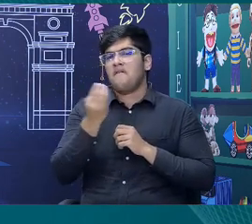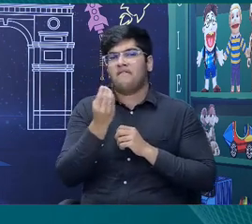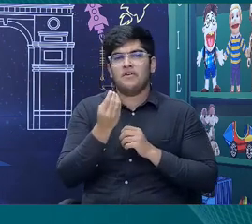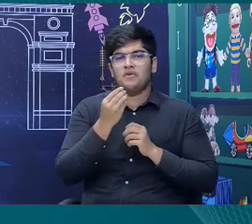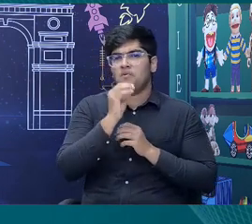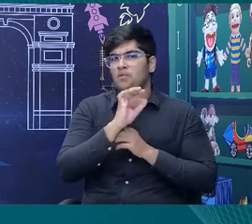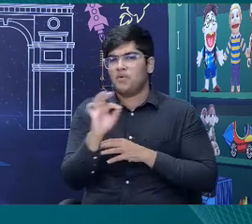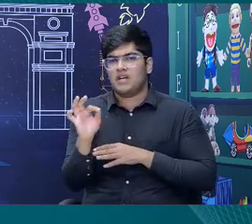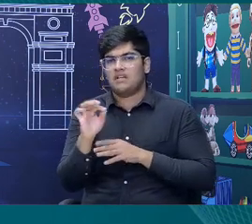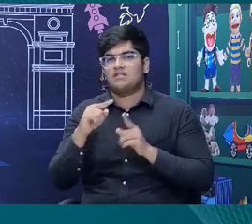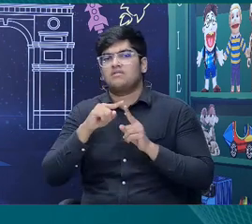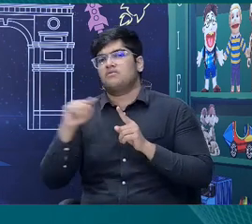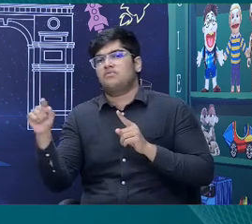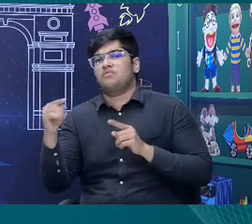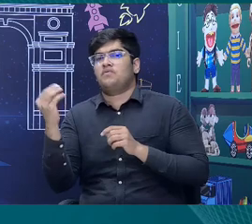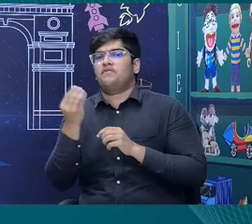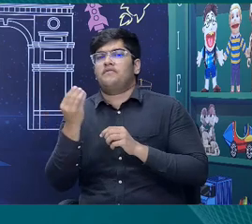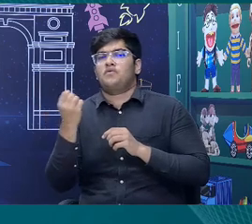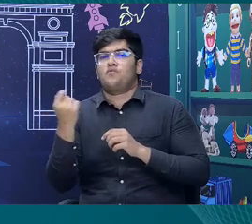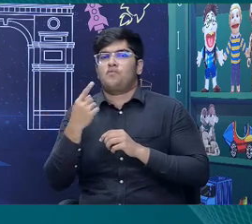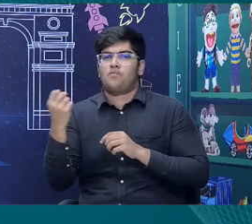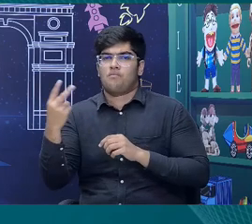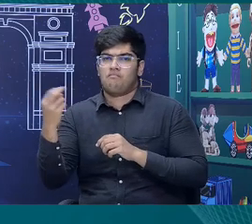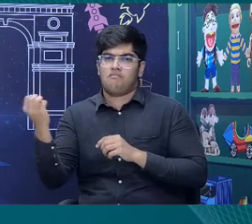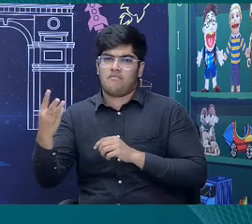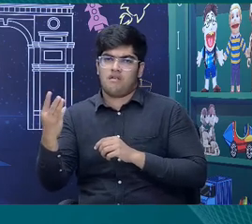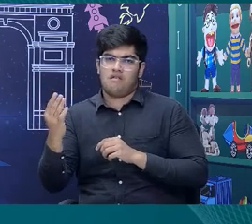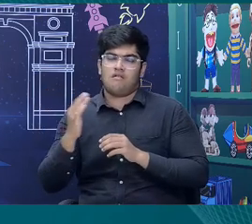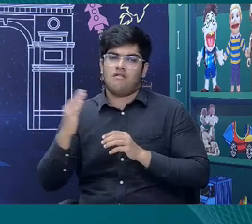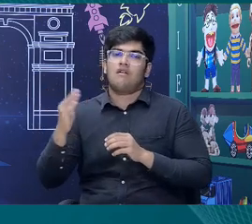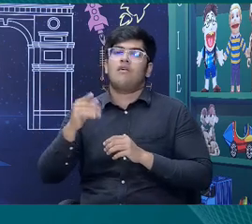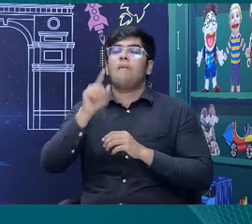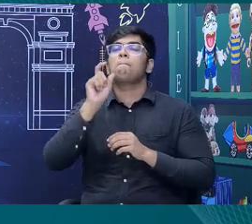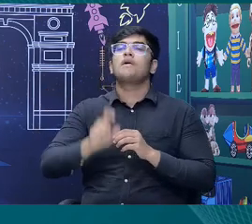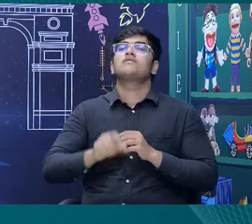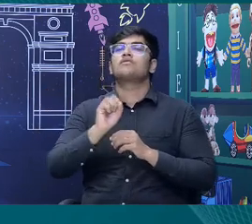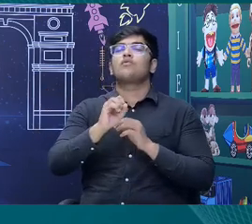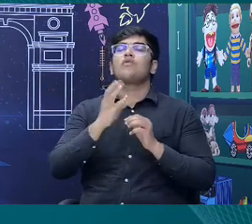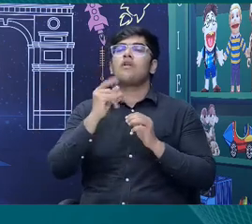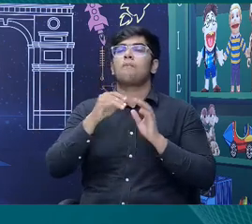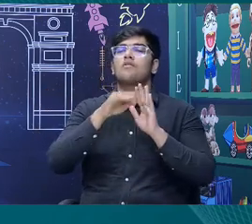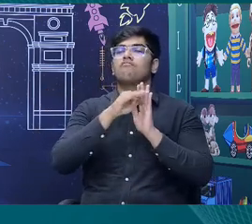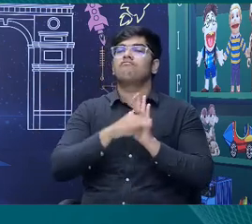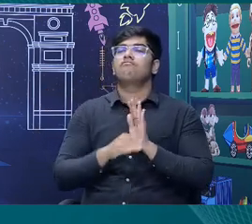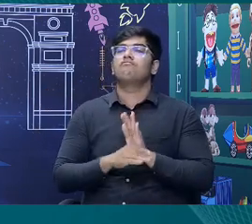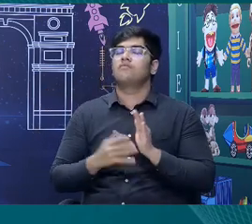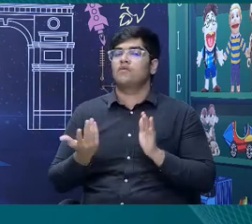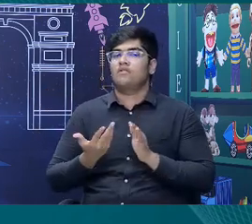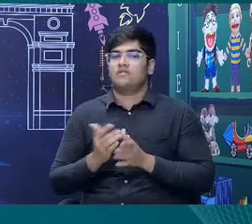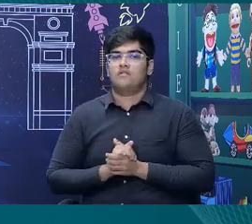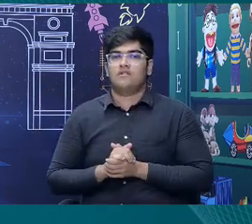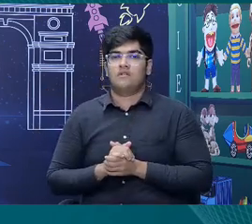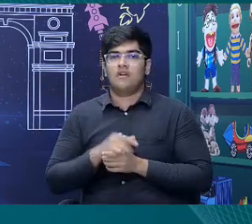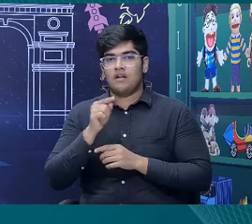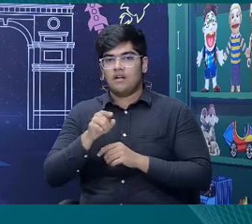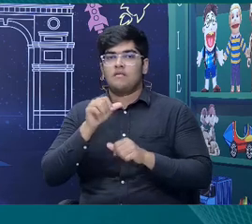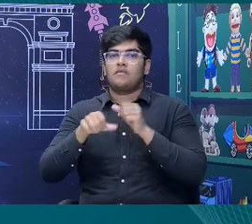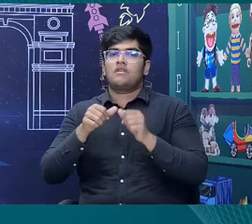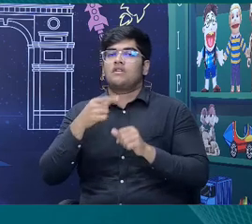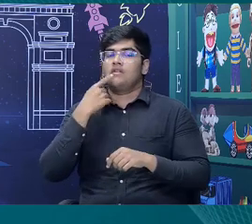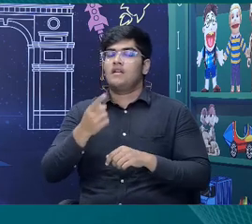लेकर कुछ महीनों तक डिपेंडिंग कि क्लाइंट का क्या लेवल है राइट तो इस थेरेपी में हम यह कह सकते हैं कि आप